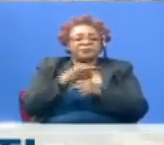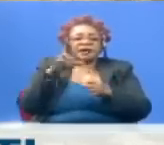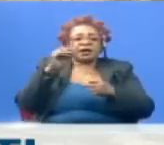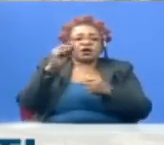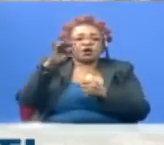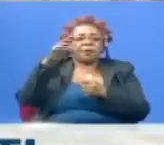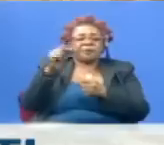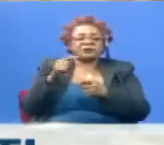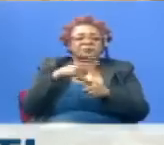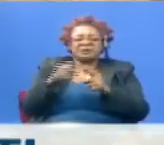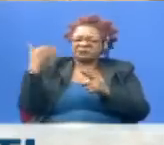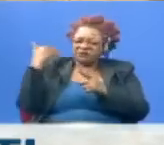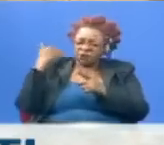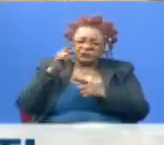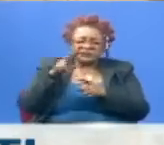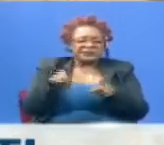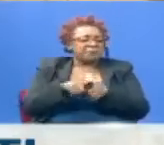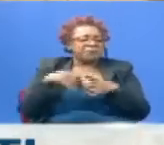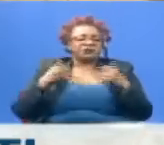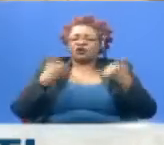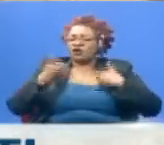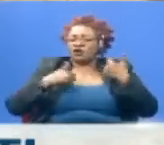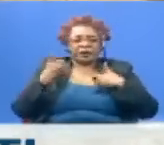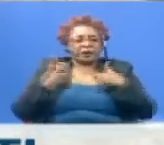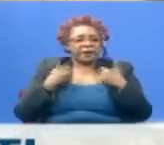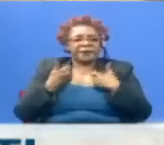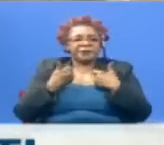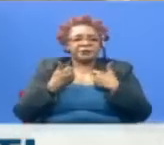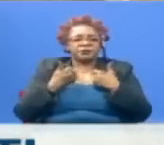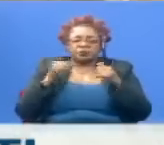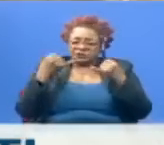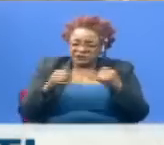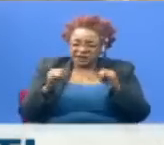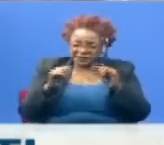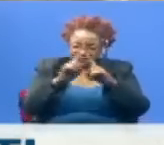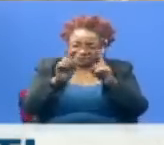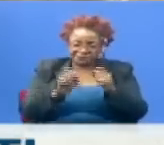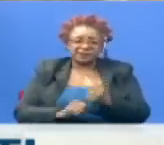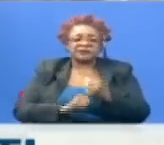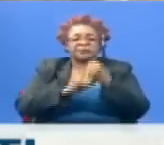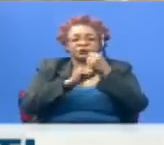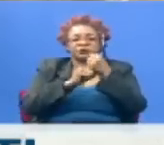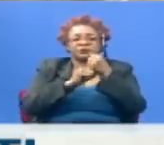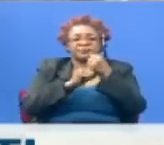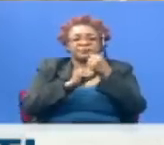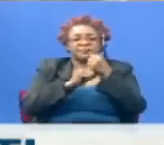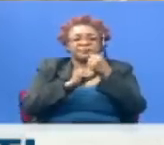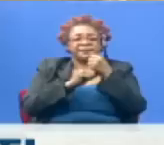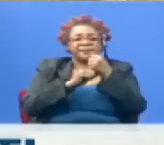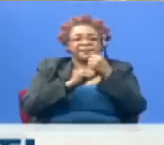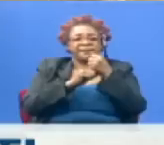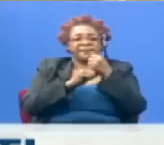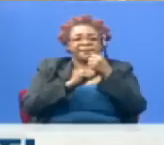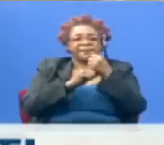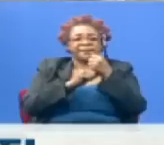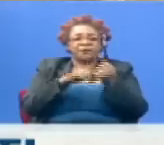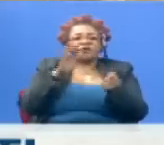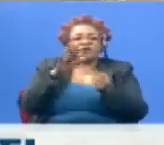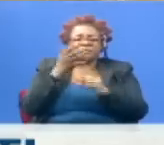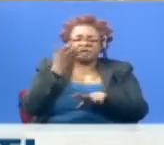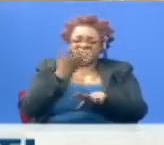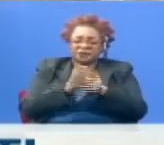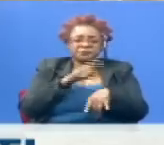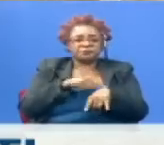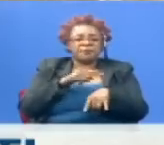tunaona tu kama ni mchezo. Tukaanza sasa kumpea support. In the skeleton. Kutokana na ugumu wa